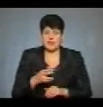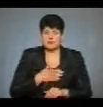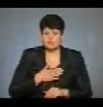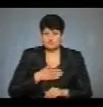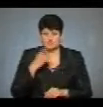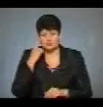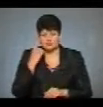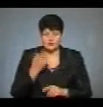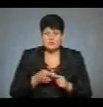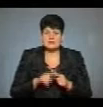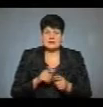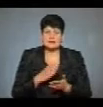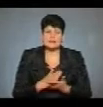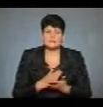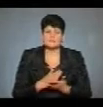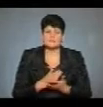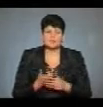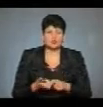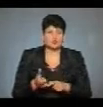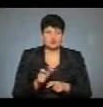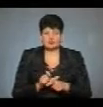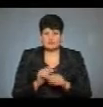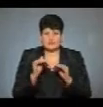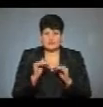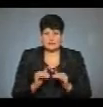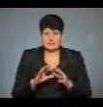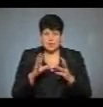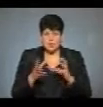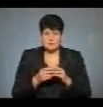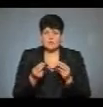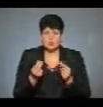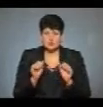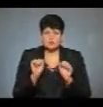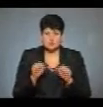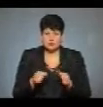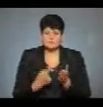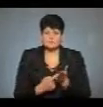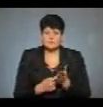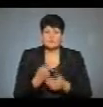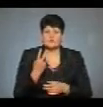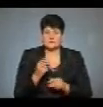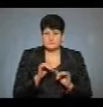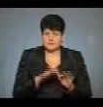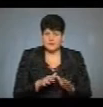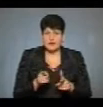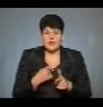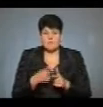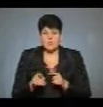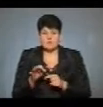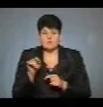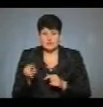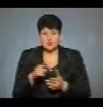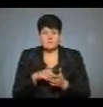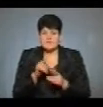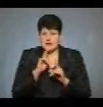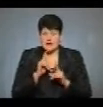думку, це є дуже низький обсяг коштів, що може свідчити про дві речі. Або про те, що міська рада